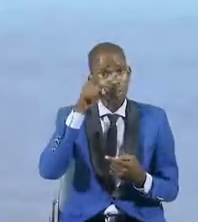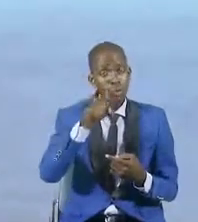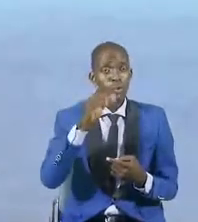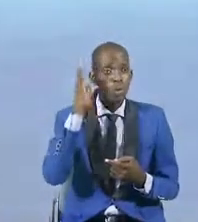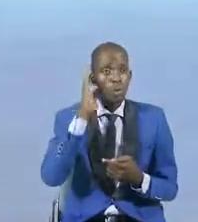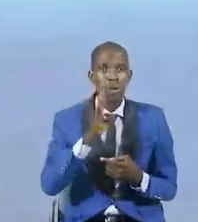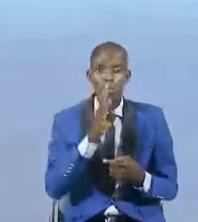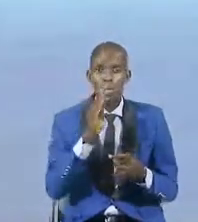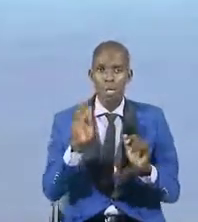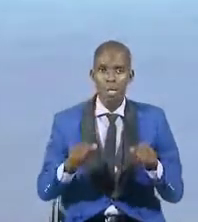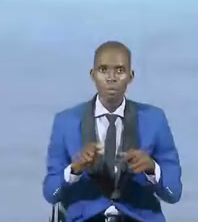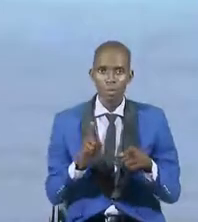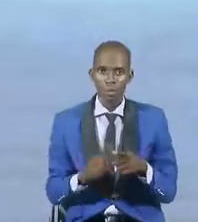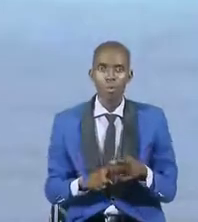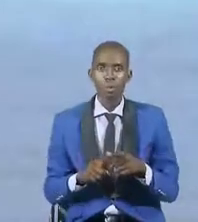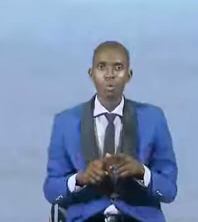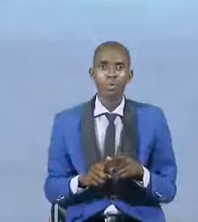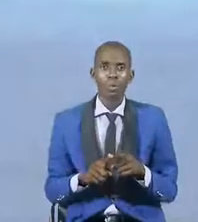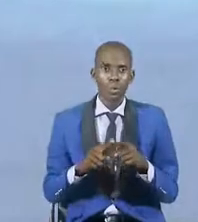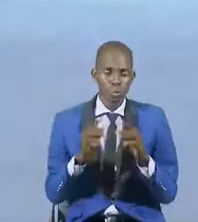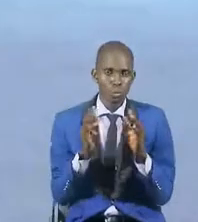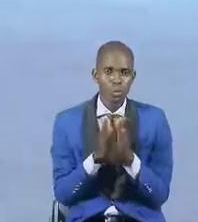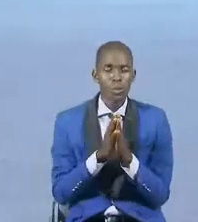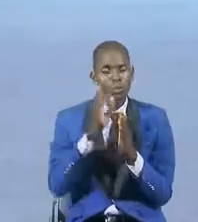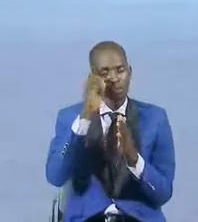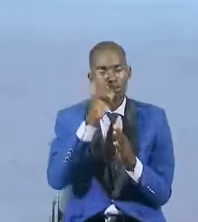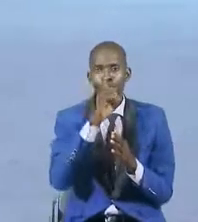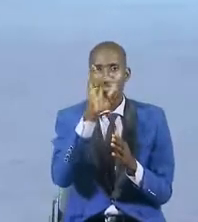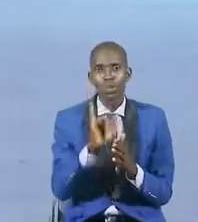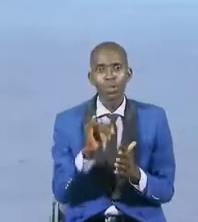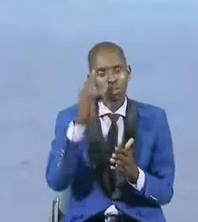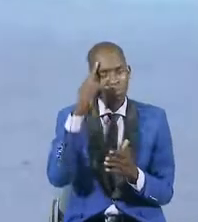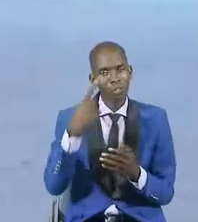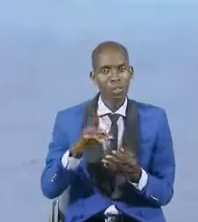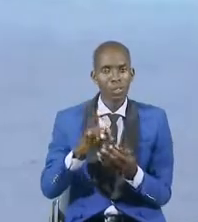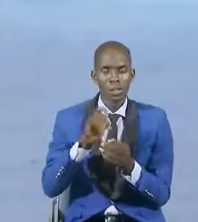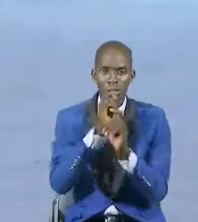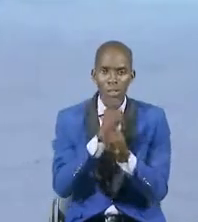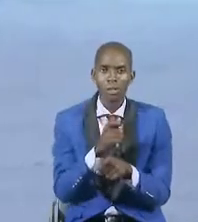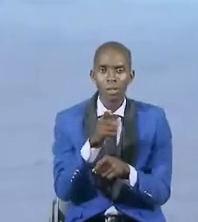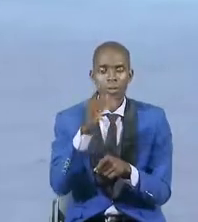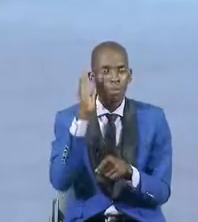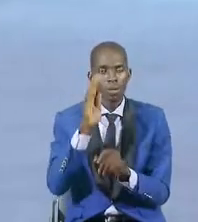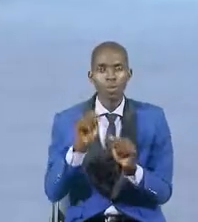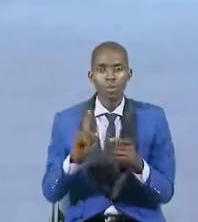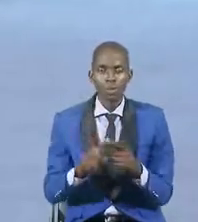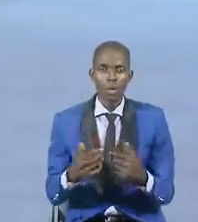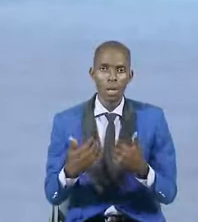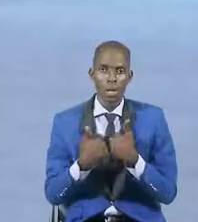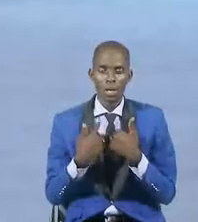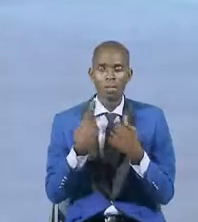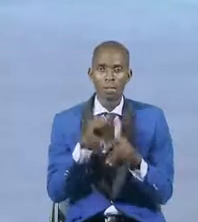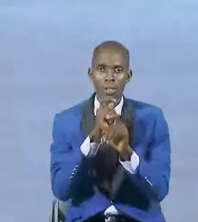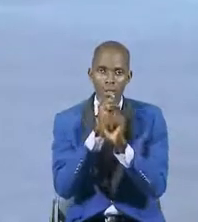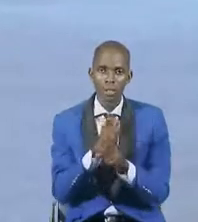Je veux que vous compreniez que vous soyez en mesure de prier définitivement pour les dons et que vous possédiez les